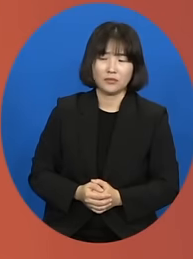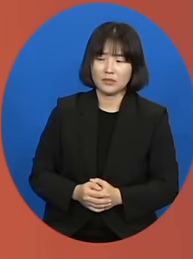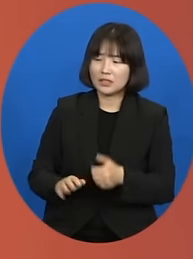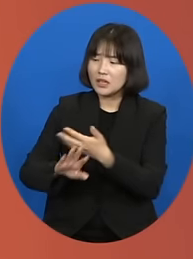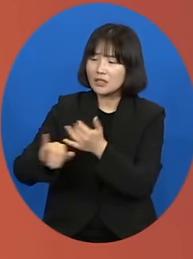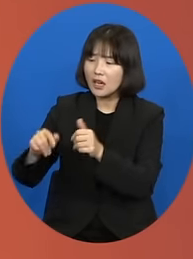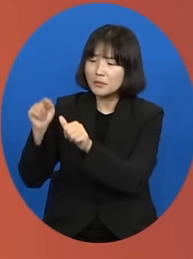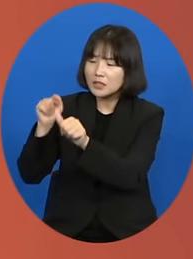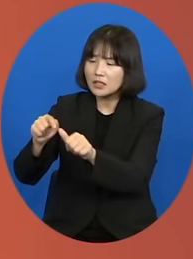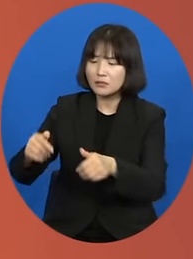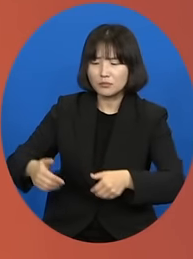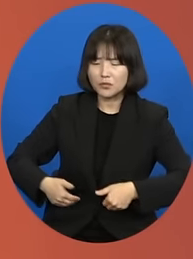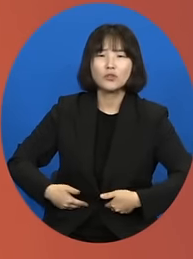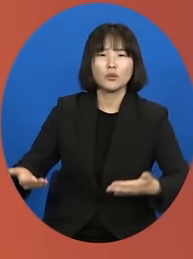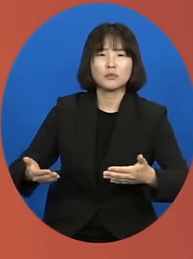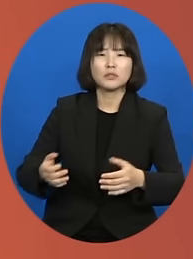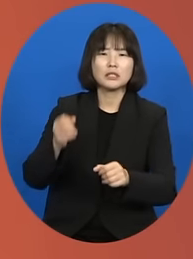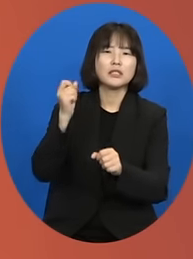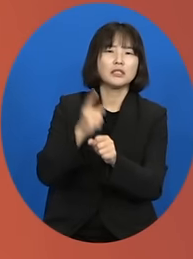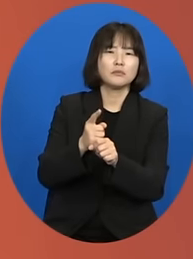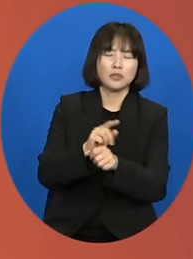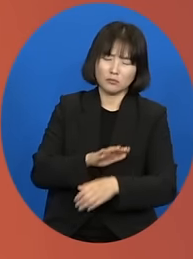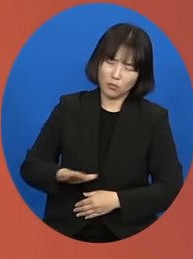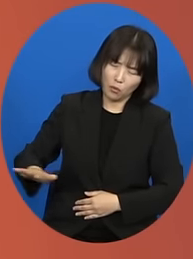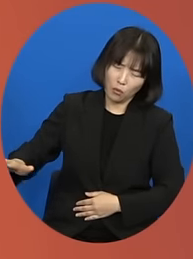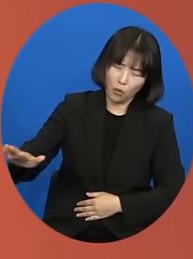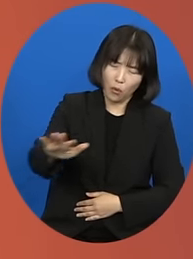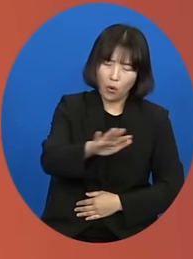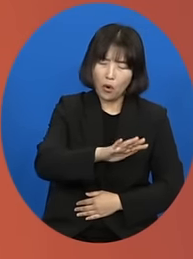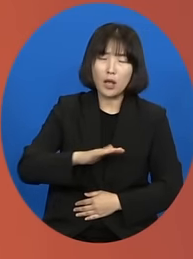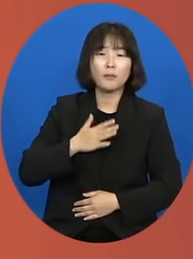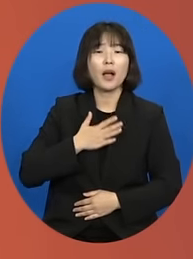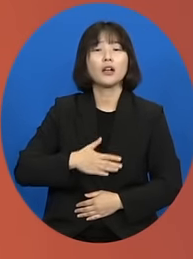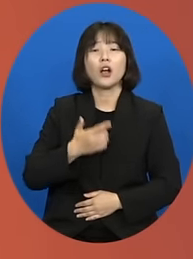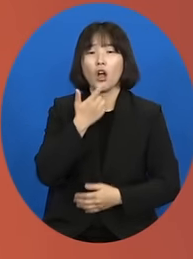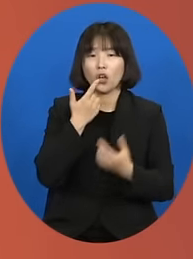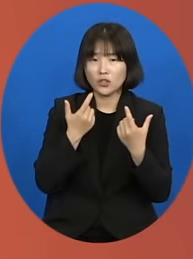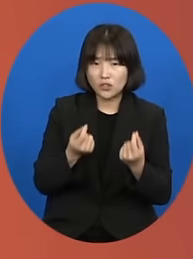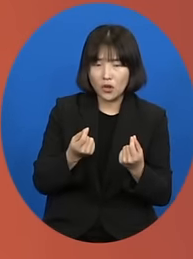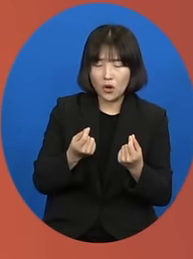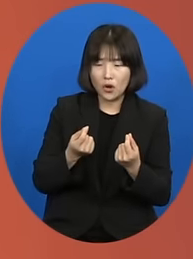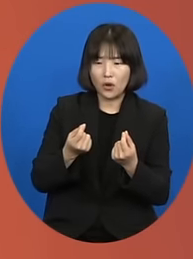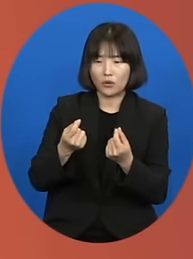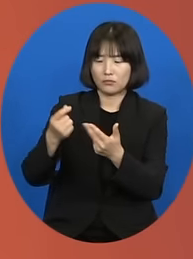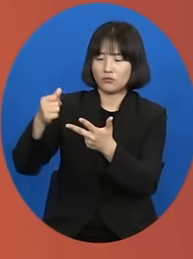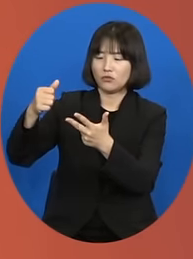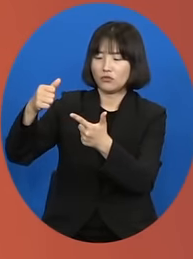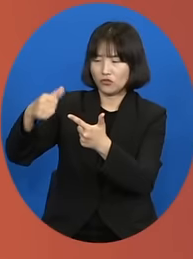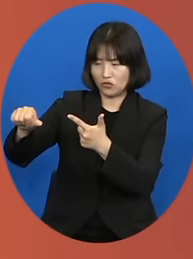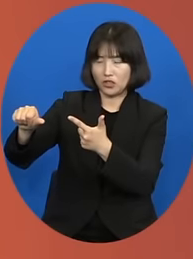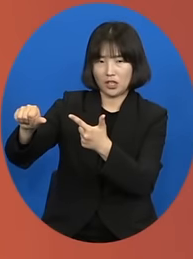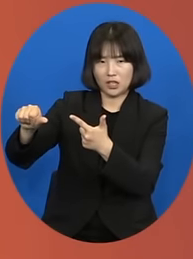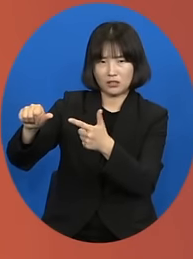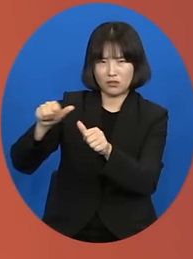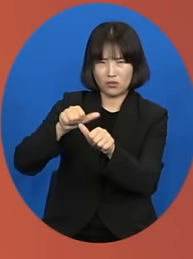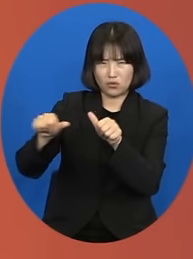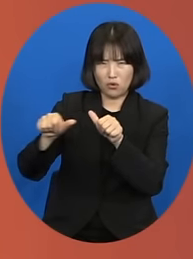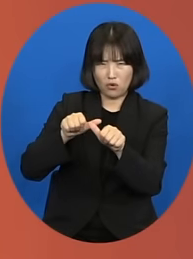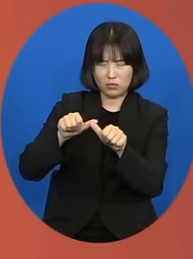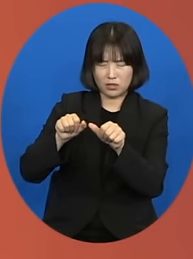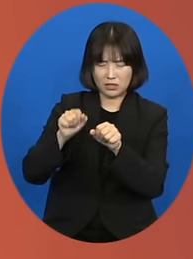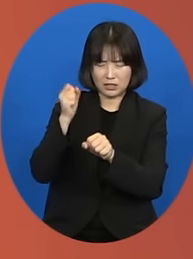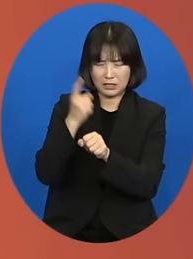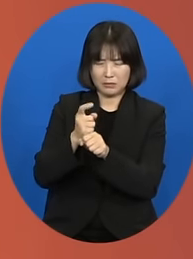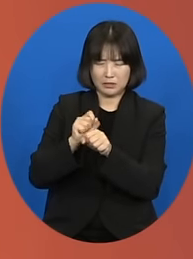않아도 이미 모든 사람들이 다 알 만큼 그 둘째 아들에 대한 소문이 온 나라 안에